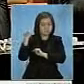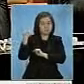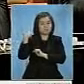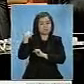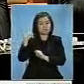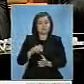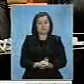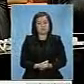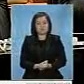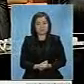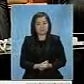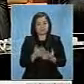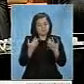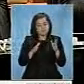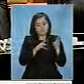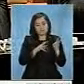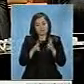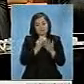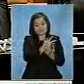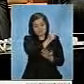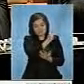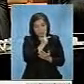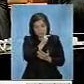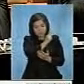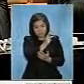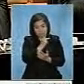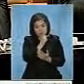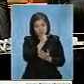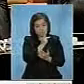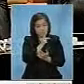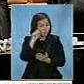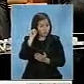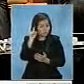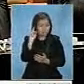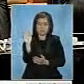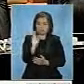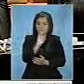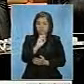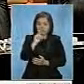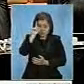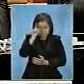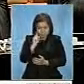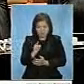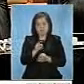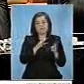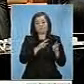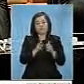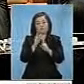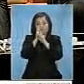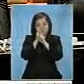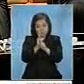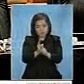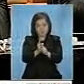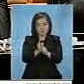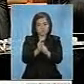ากนั้นการจะกู้เงินก็ไม่ใช่เป็นเรื่องที่จะต้องกู้กันมาทันทีได้จะต้องมีการผ่านขั้นตอนต่างๆมีการกลั่